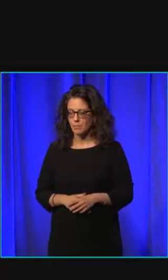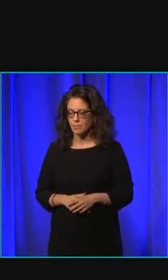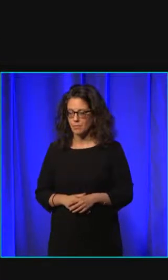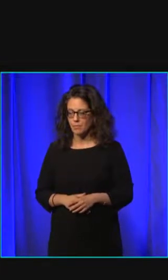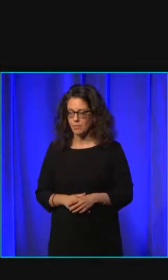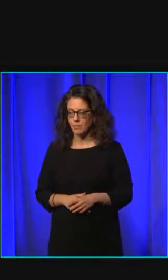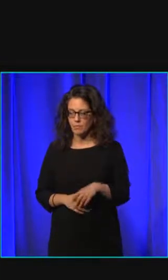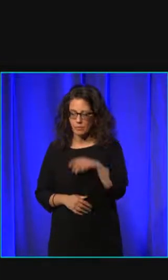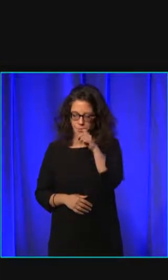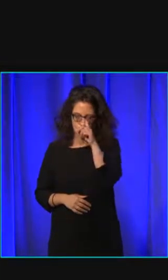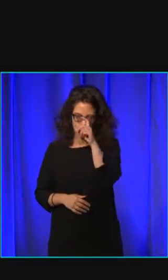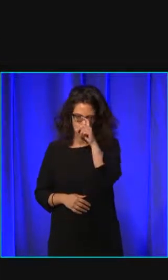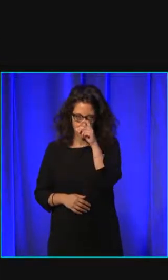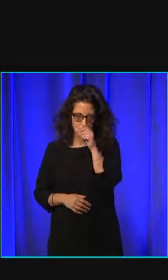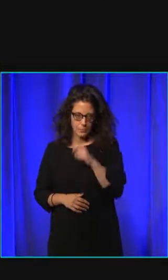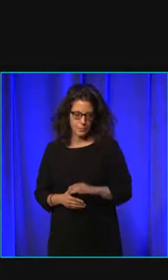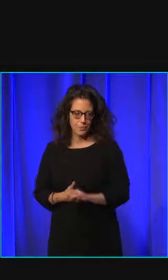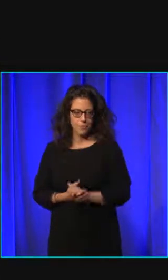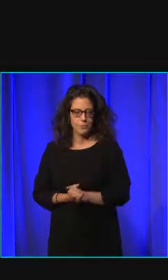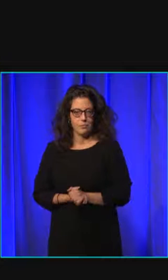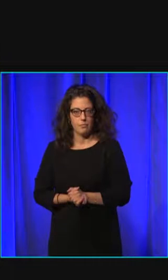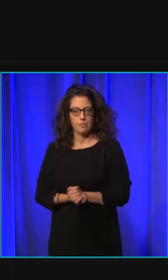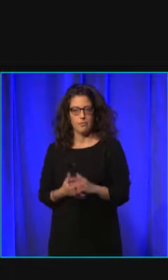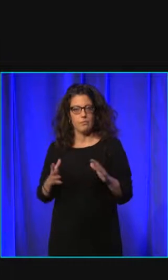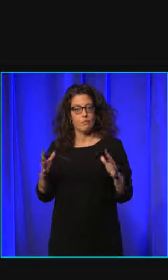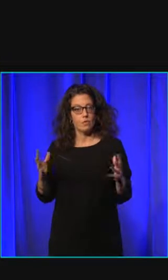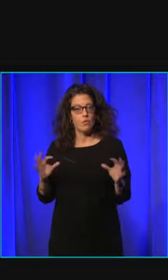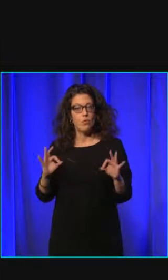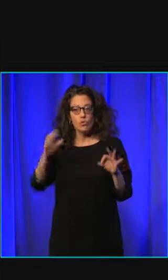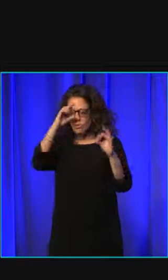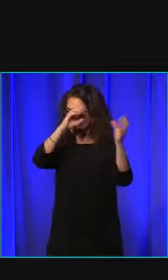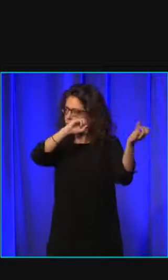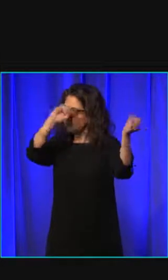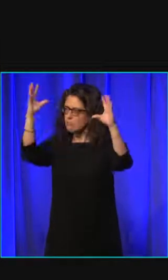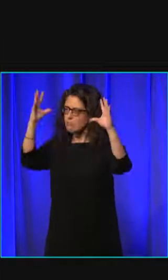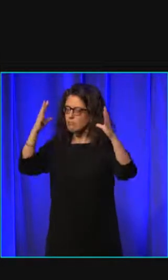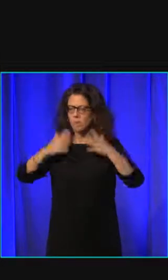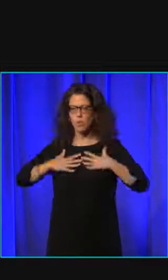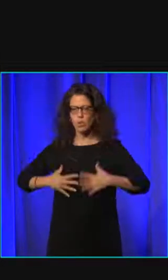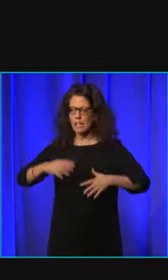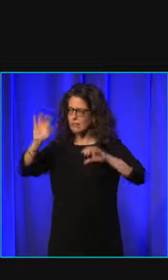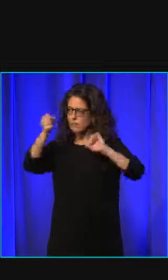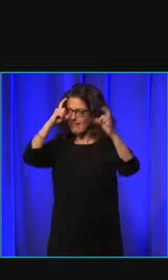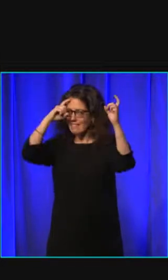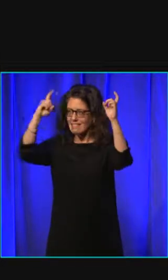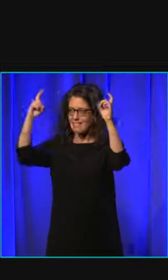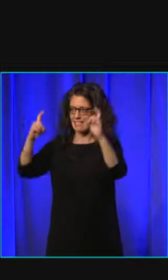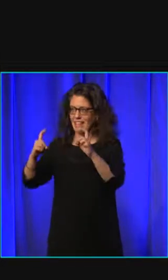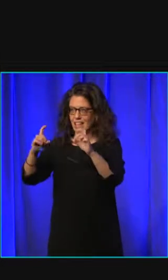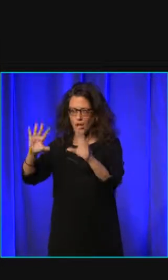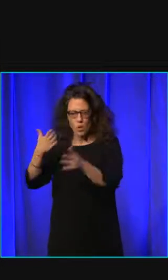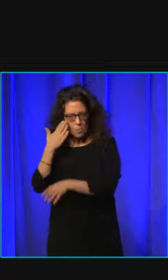On peut savoir que ces représentations motrices sont dégradées parce que le sportif